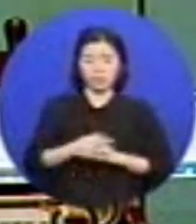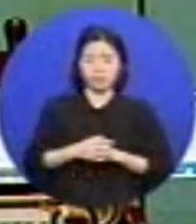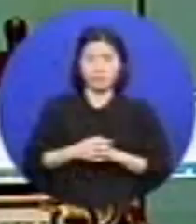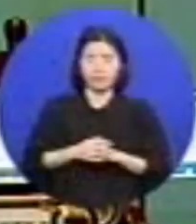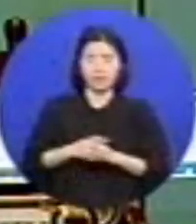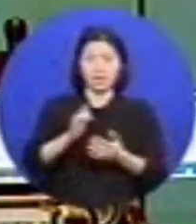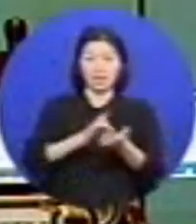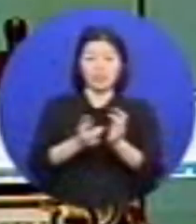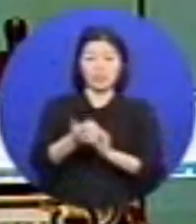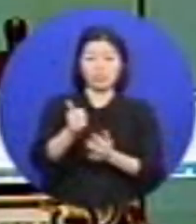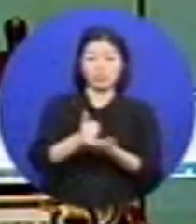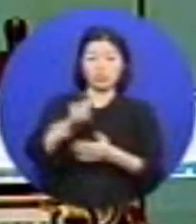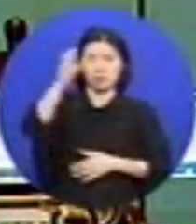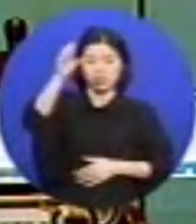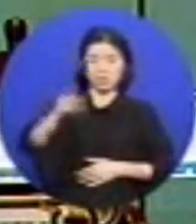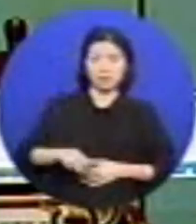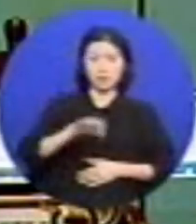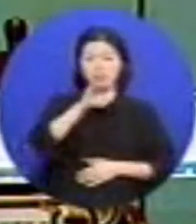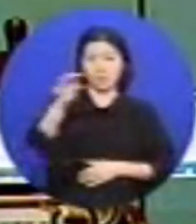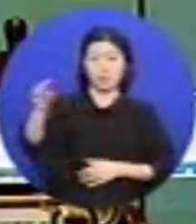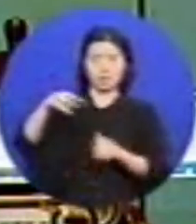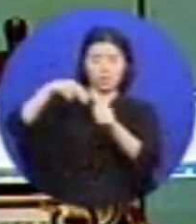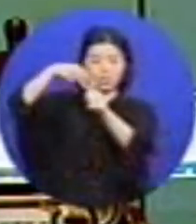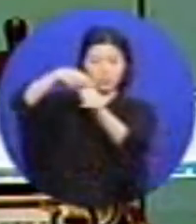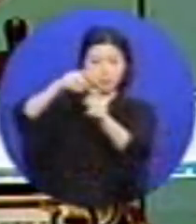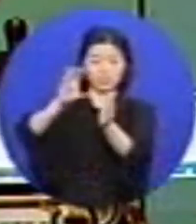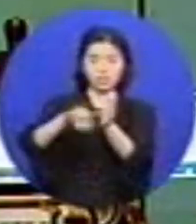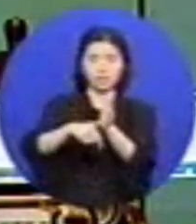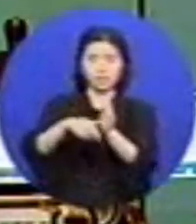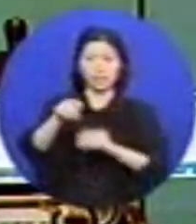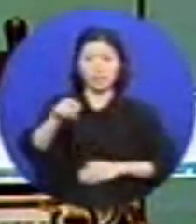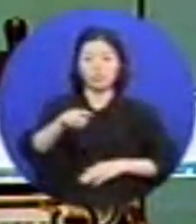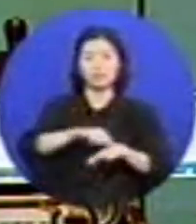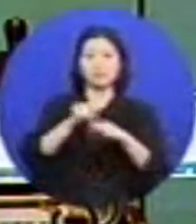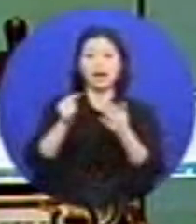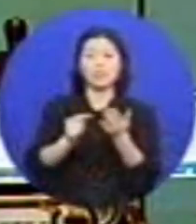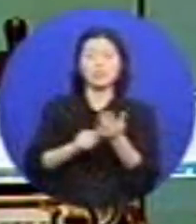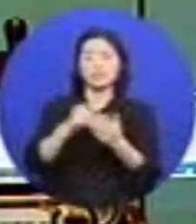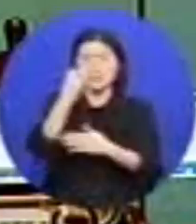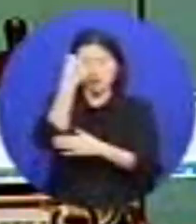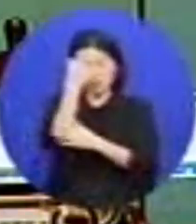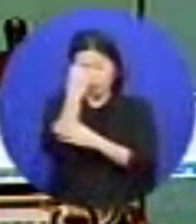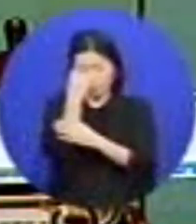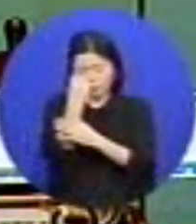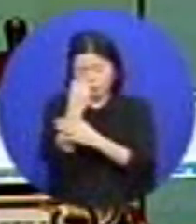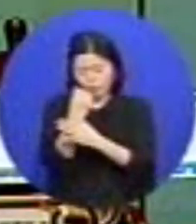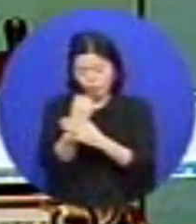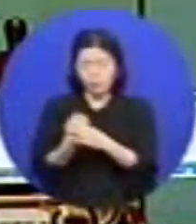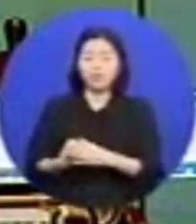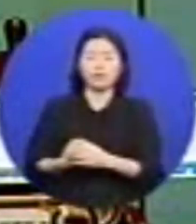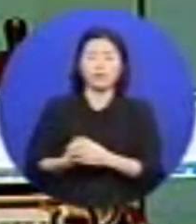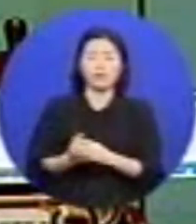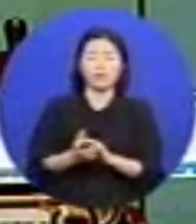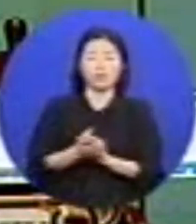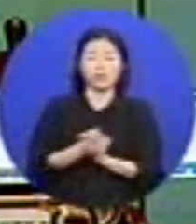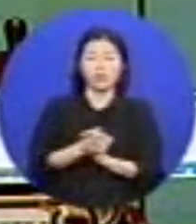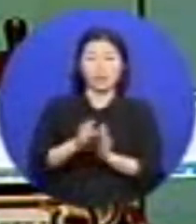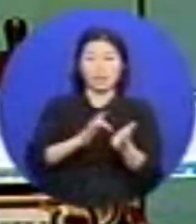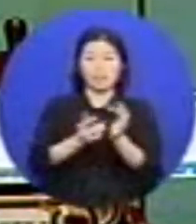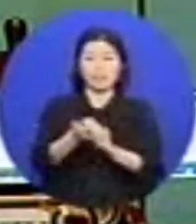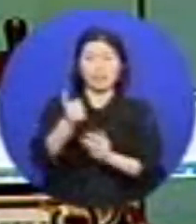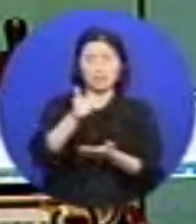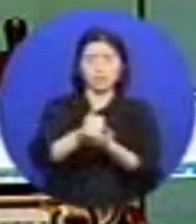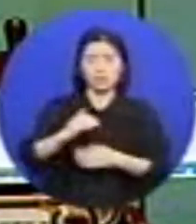예수님이 십자가에 지실 때 그때 예수님의 마음은 정말 썩어질 대로 썩어졌어요. 예수님은